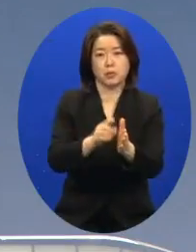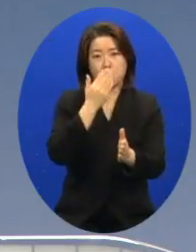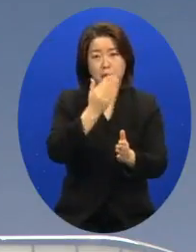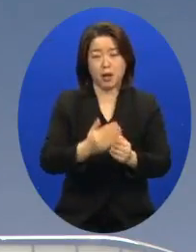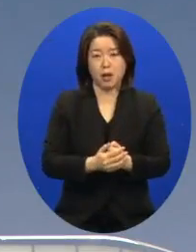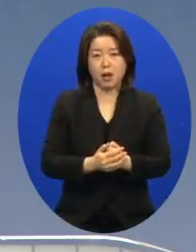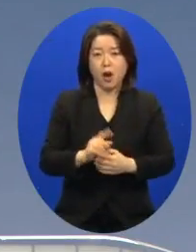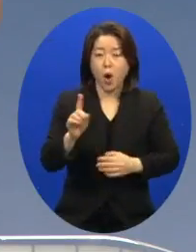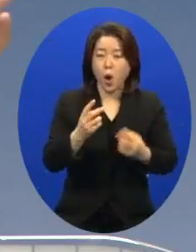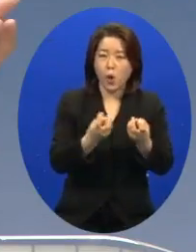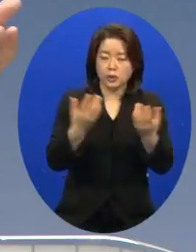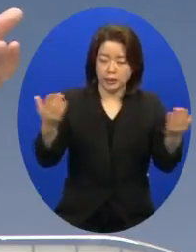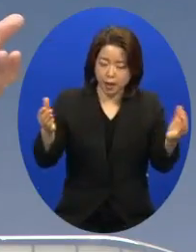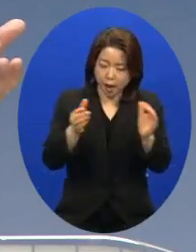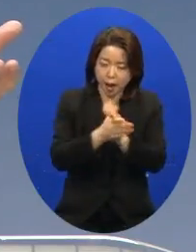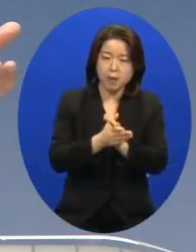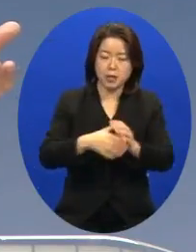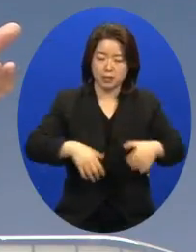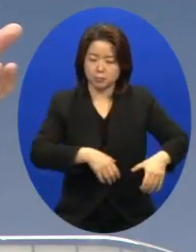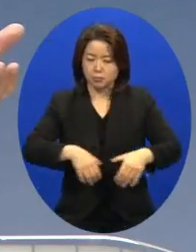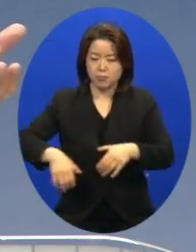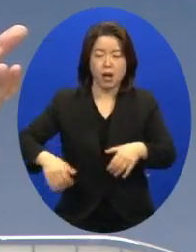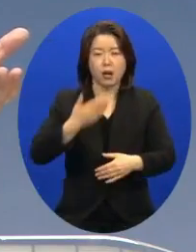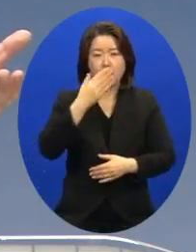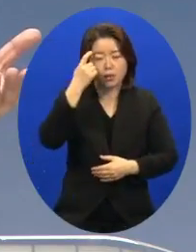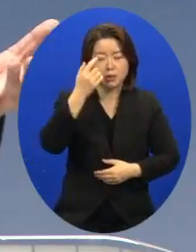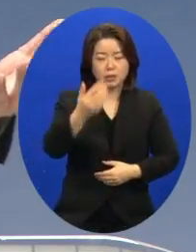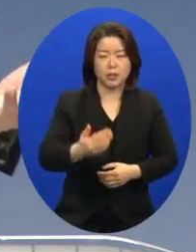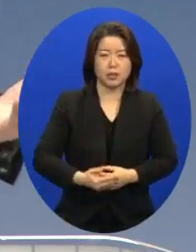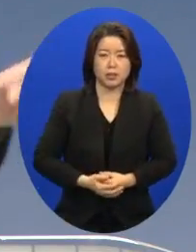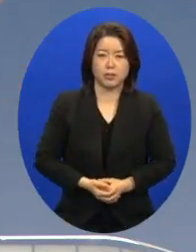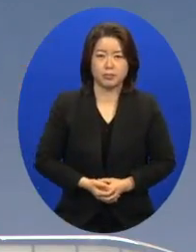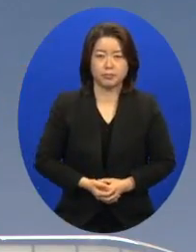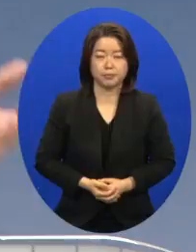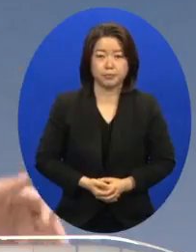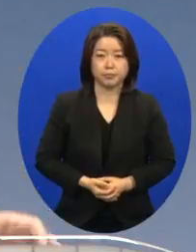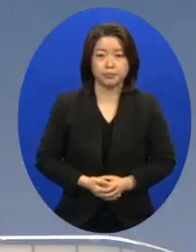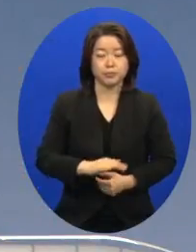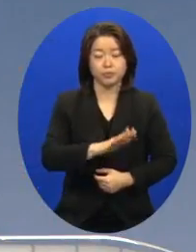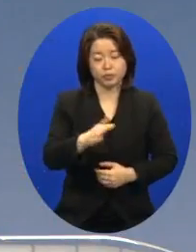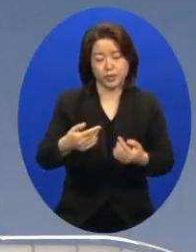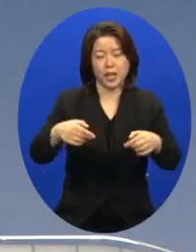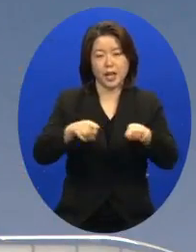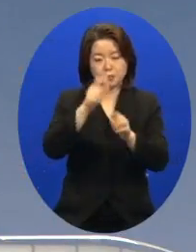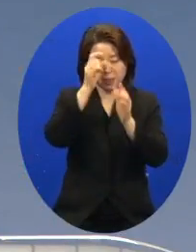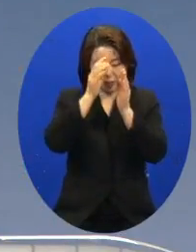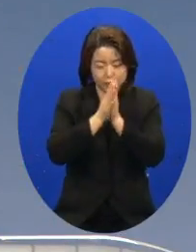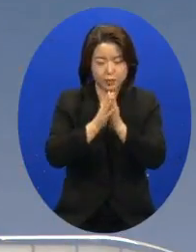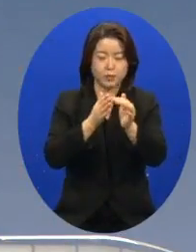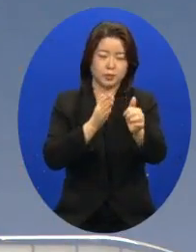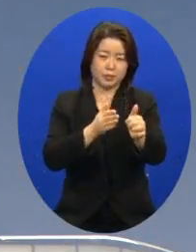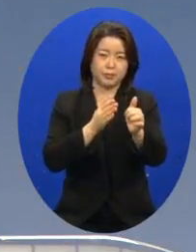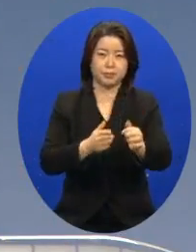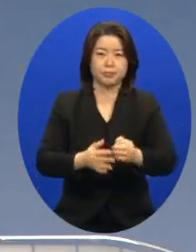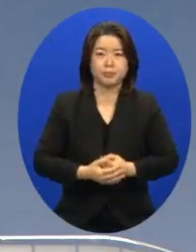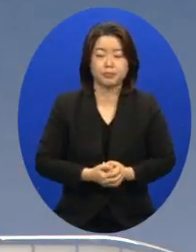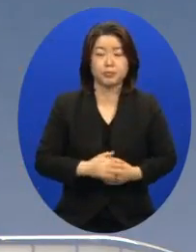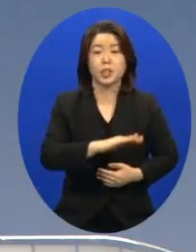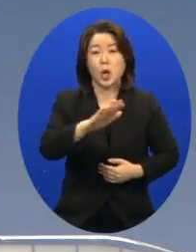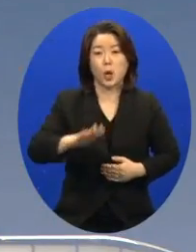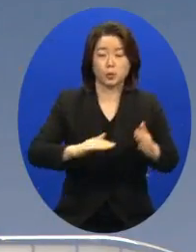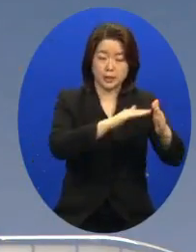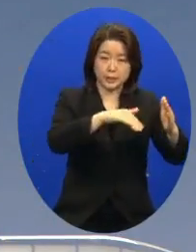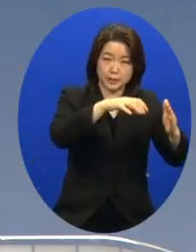어떻게 아멘 하기가 주지 않겠습니까 우리 시간 갇히기도 하십시다 우리의